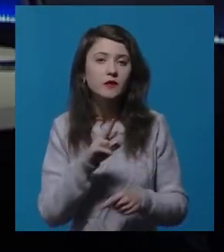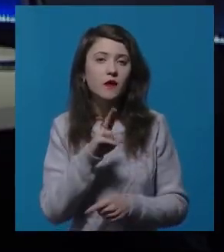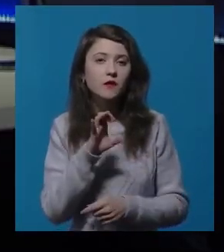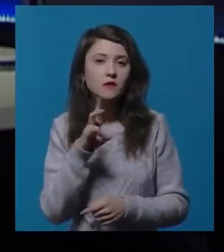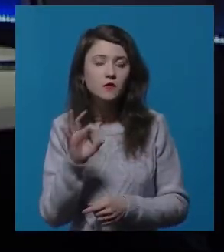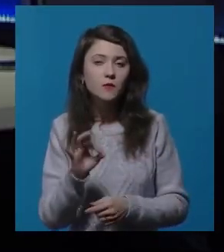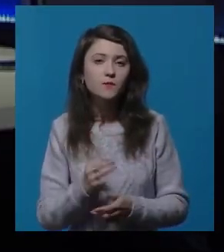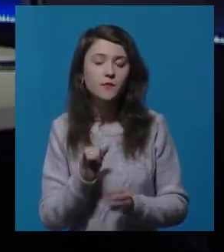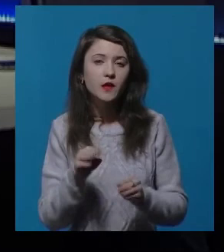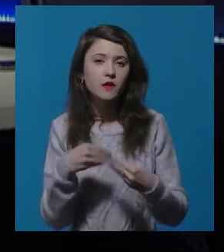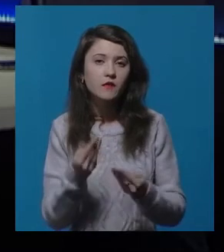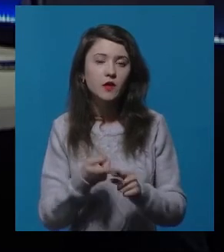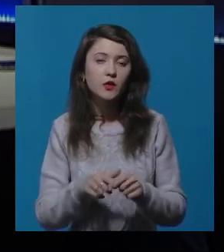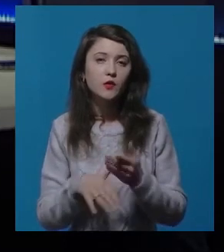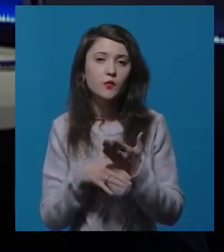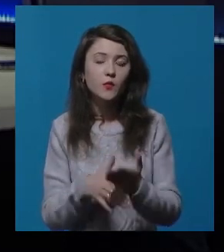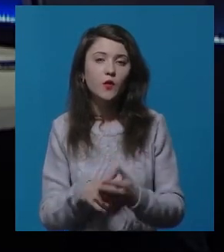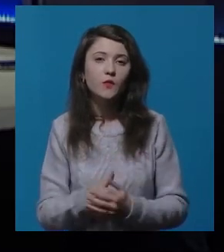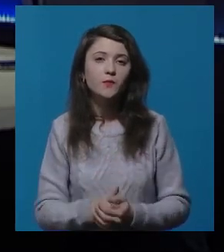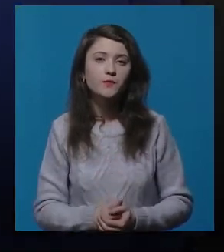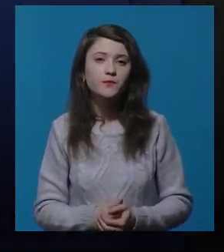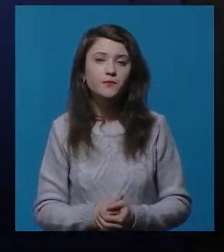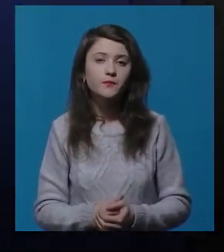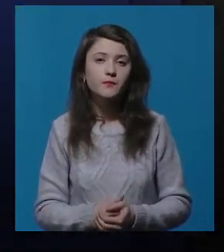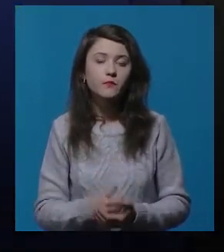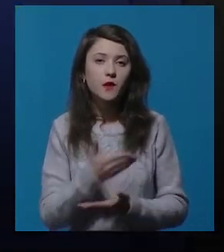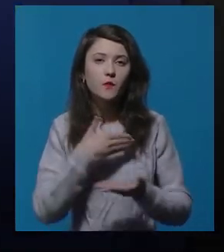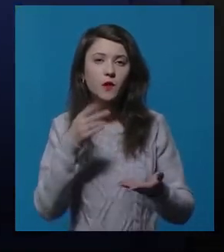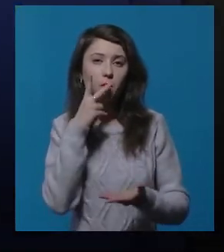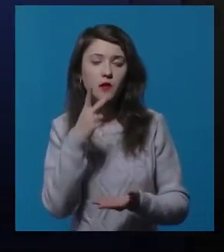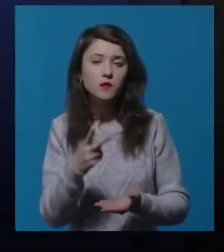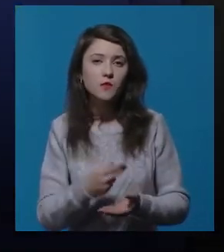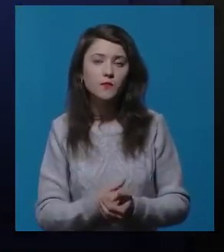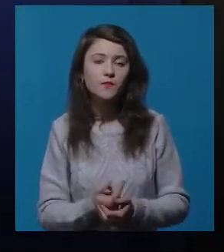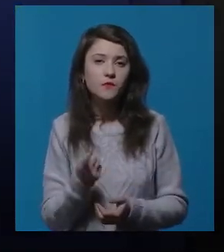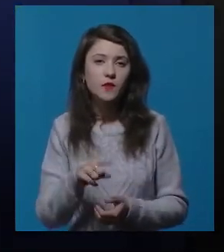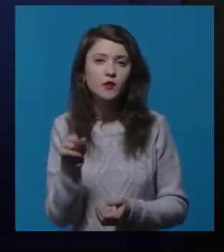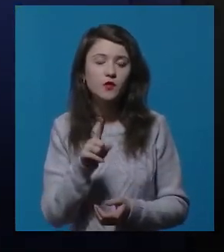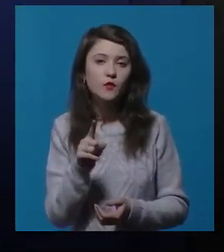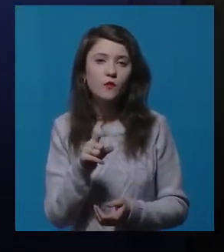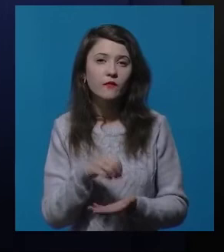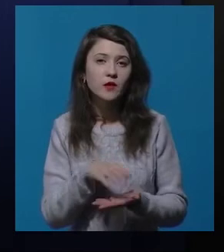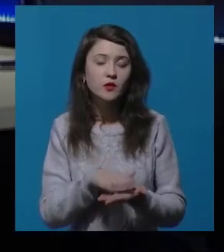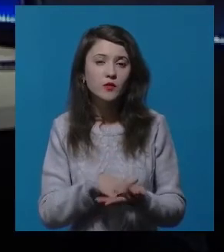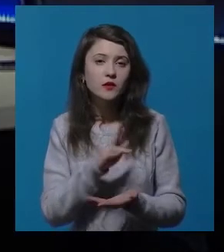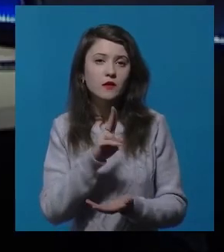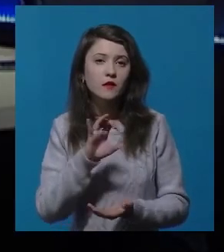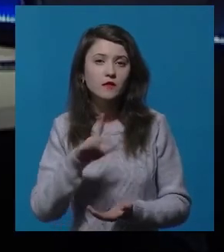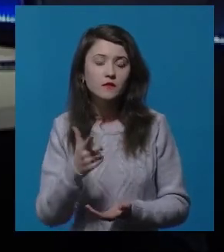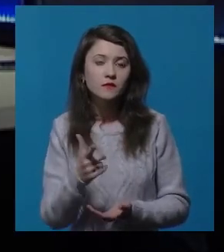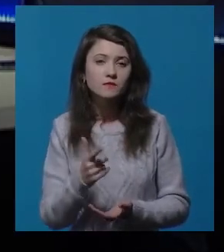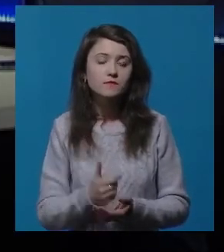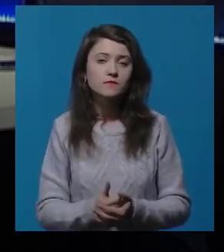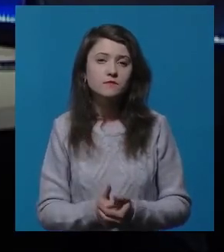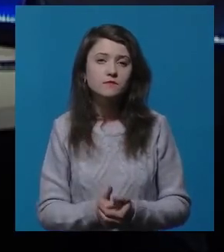і надавати цю допомогу. Да, ми бачимо те, що фіксує якість правової допомоги і